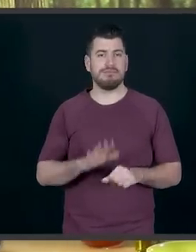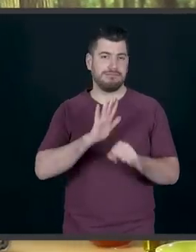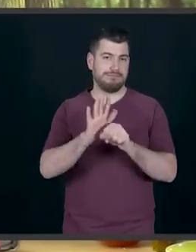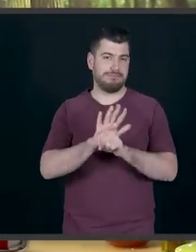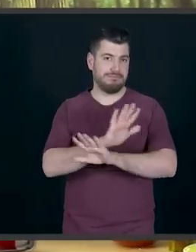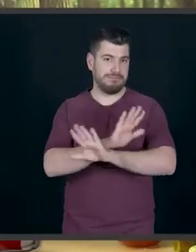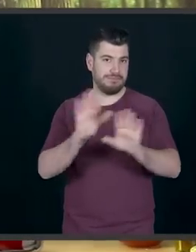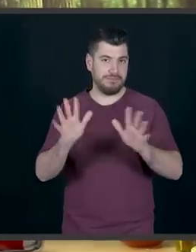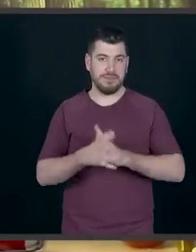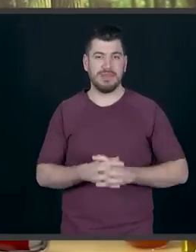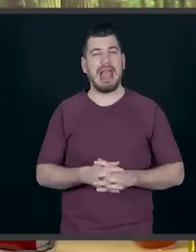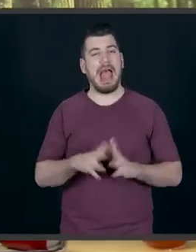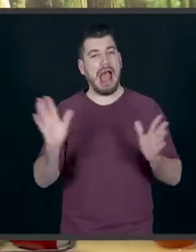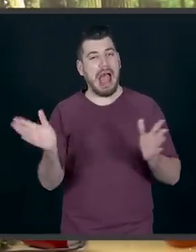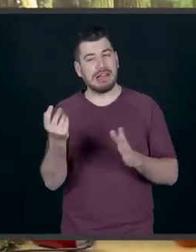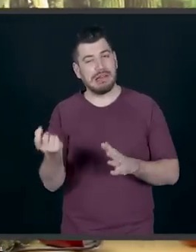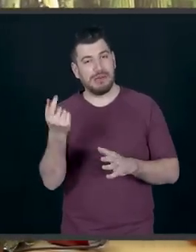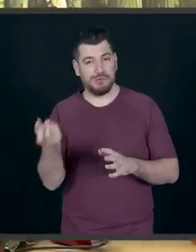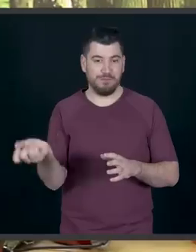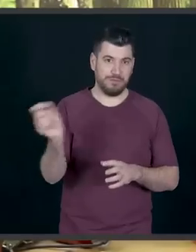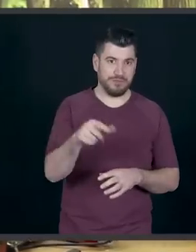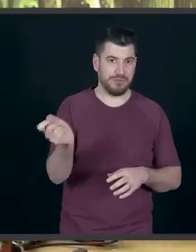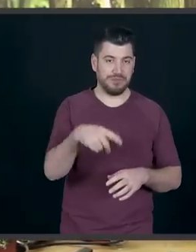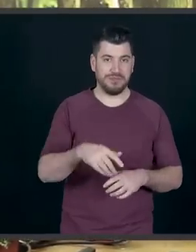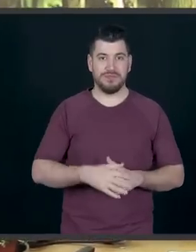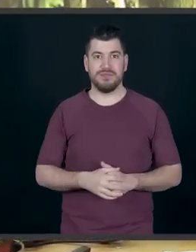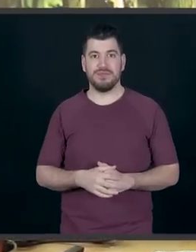Φτάνουν τόσα. Άντε να ρίξω 2-3 ακόμα.